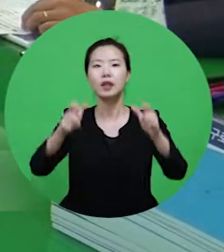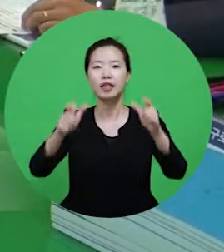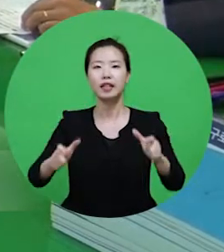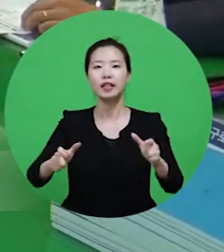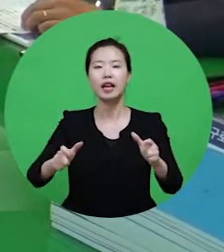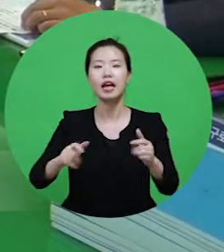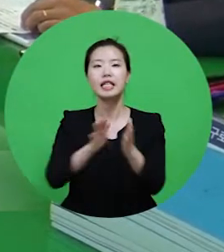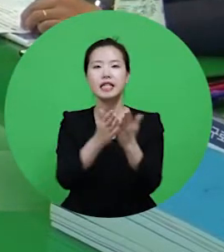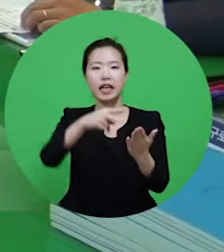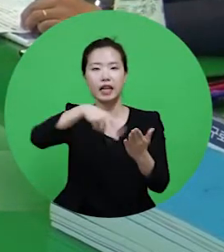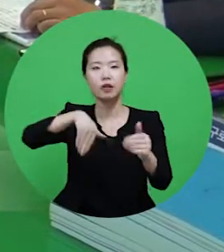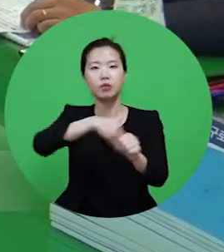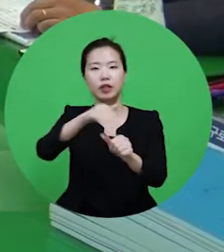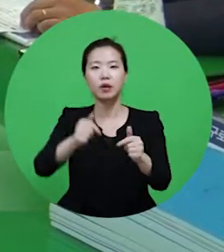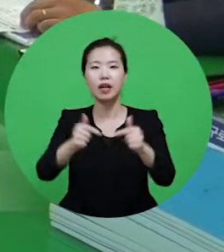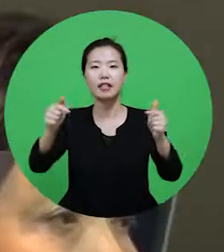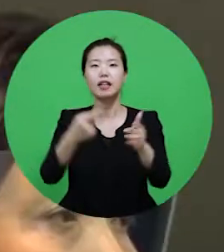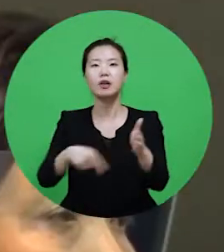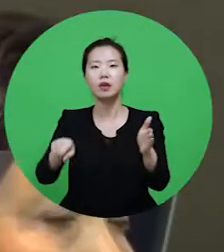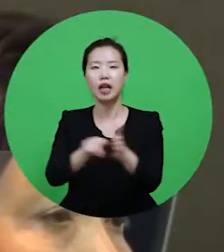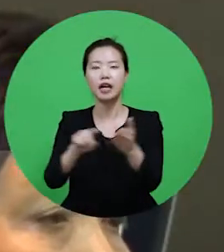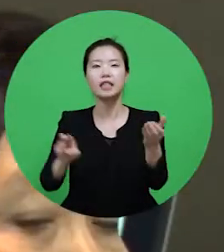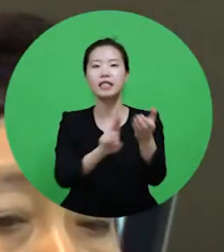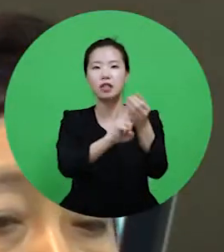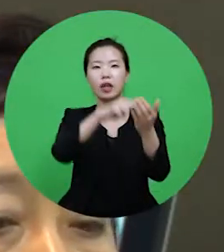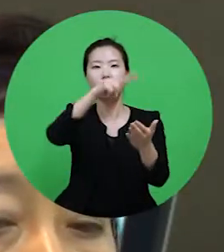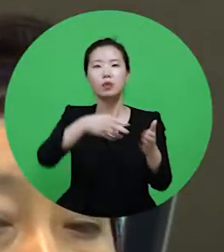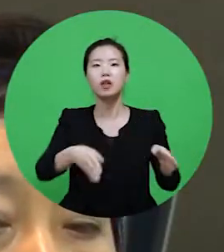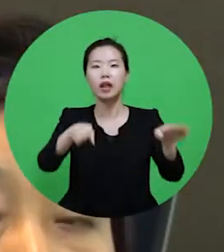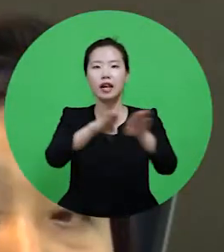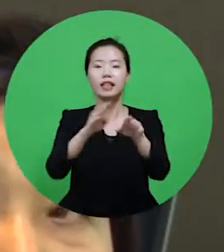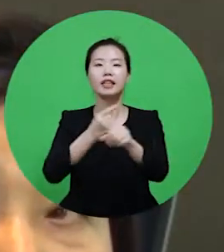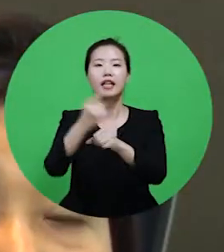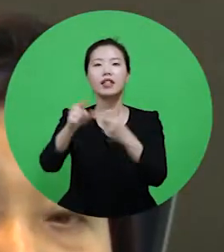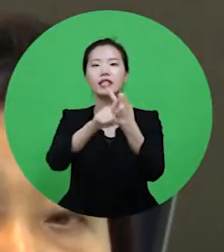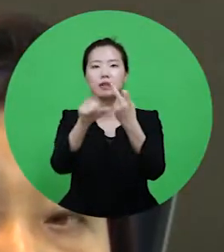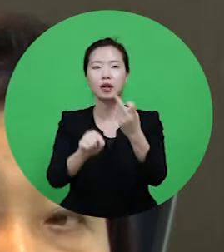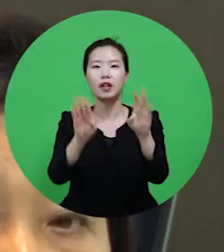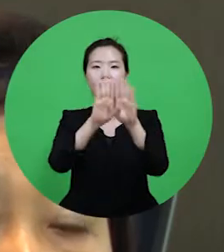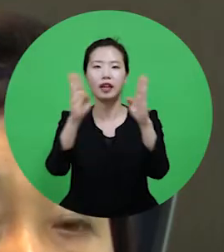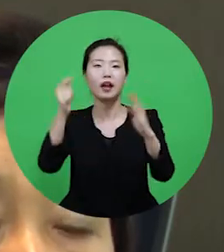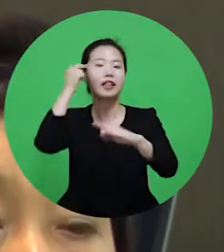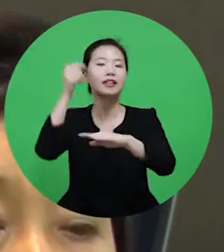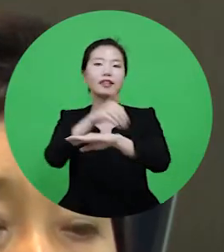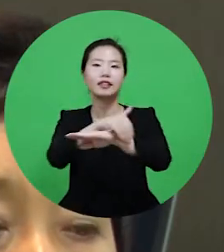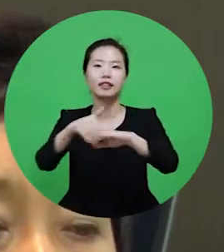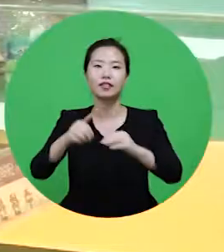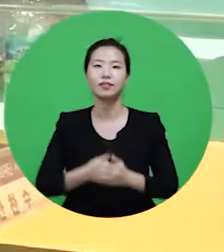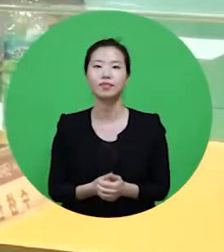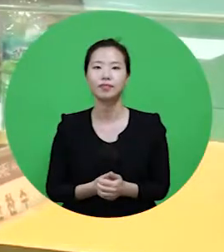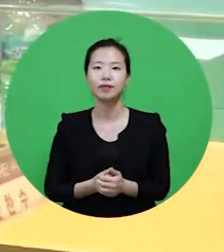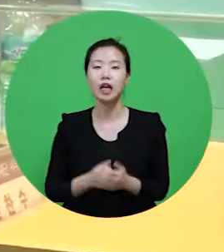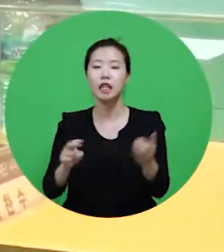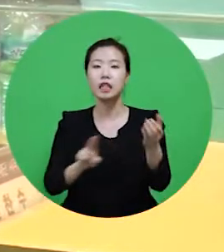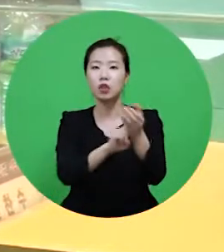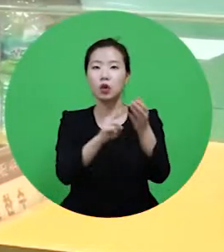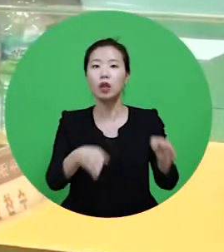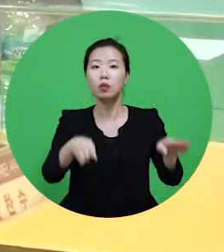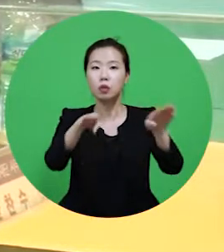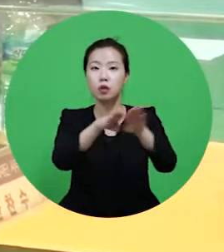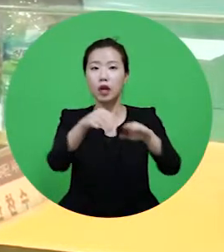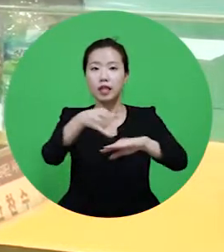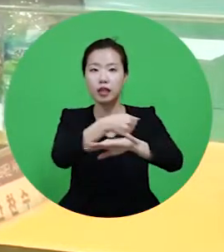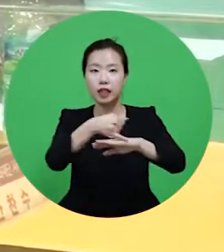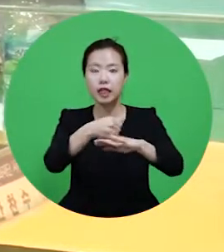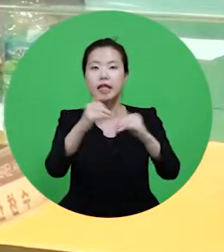신도림동 일대의 책 읽는 분위기 확산을 위한 기적의 도서관이 내년 12월에 개관할 예정입니다. 기적의 도서관